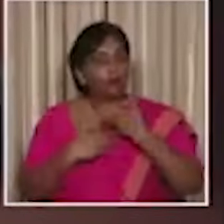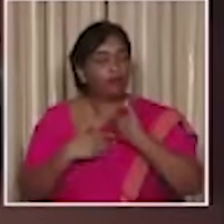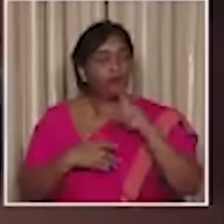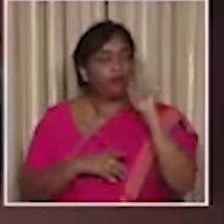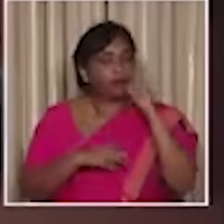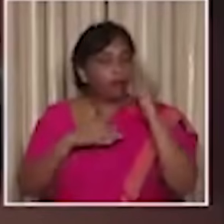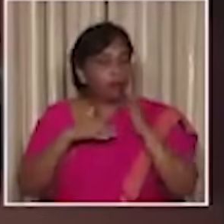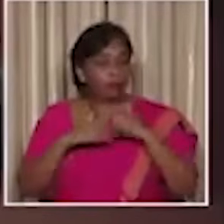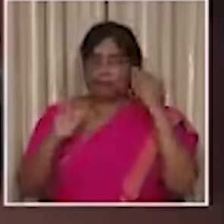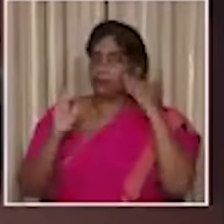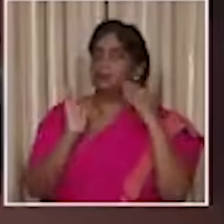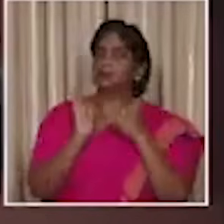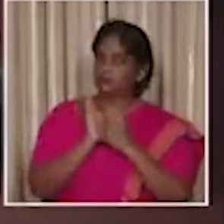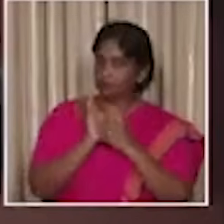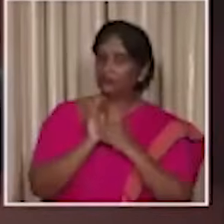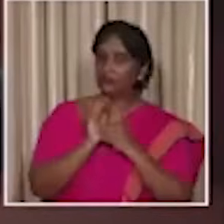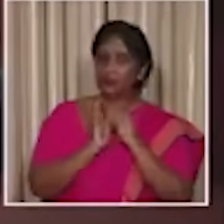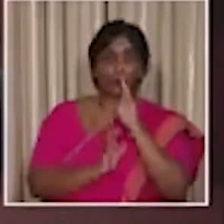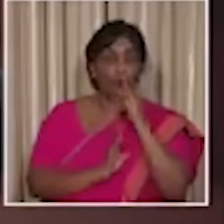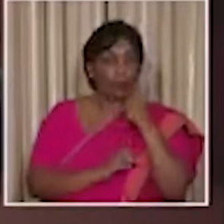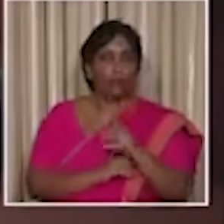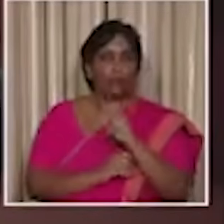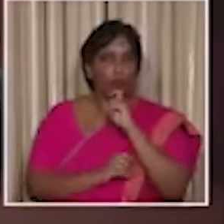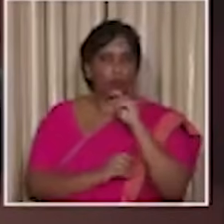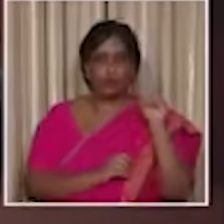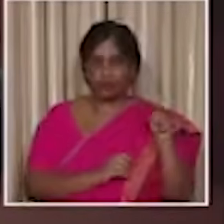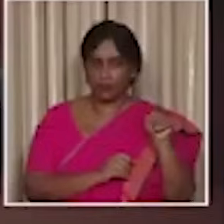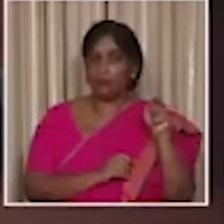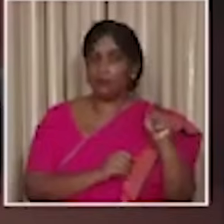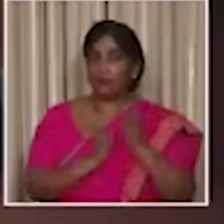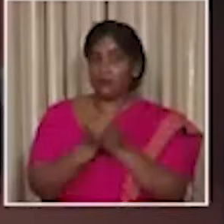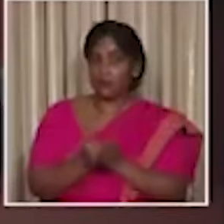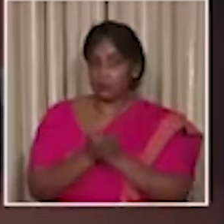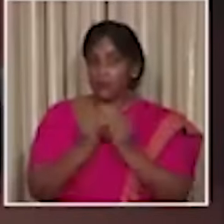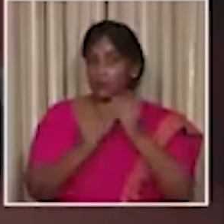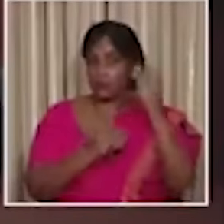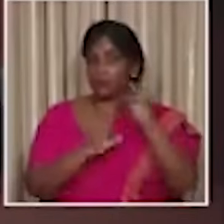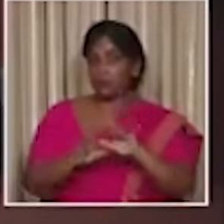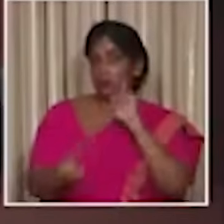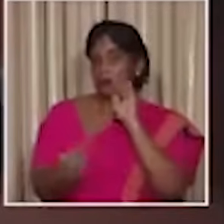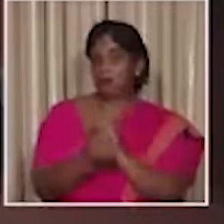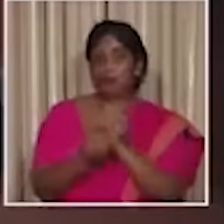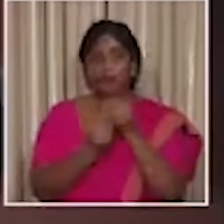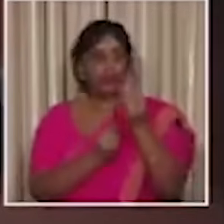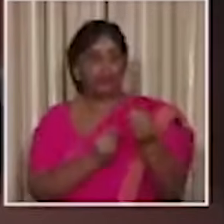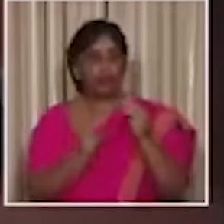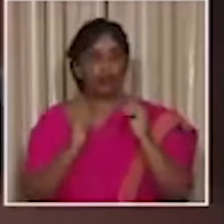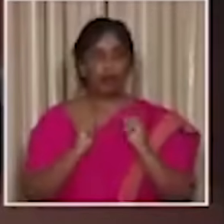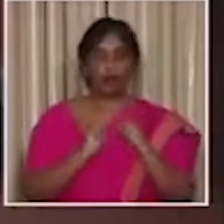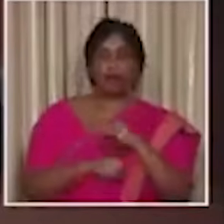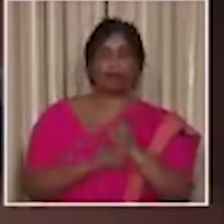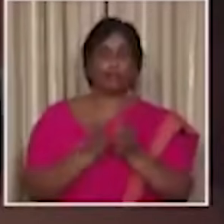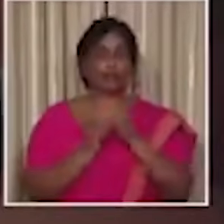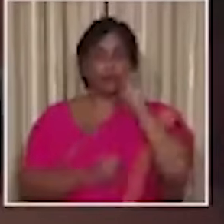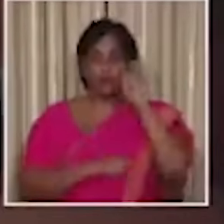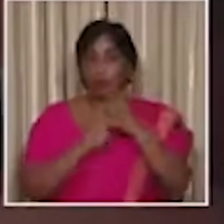යුතු අවධානය කළ යුතු ඉතාමත් වැදගත් නඩු තීන්දුවක්. මේ සම්පත් අපේ අනාගත පරම්පරාවට ආරක්ෂා කළ දෙන්නේ කොහොමද? මේ සම්පත් මානව